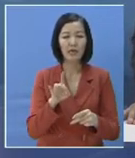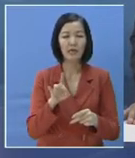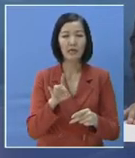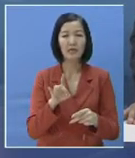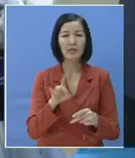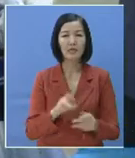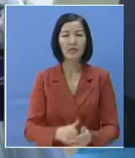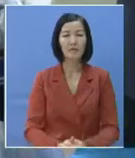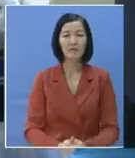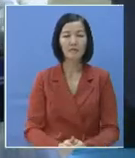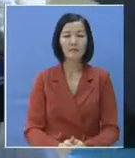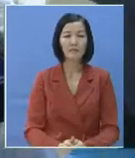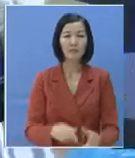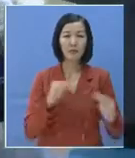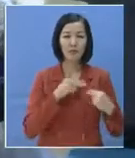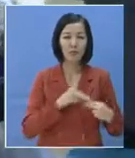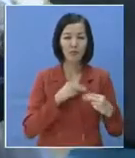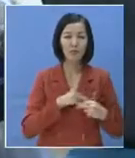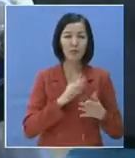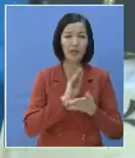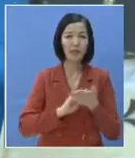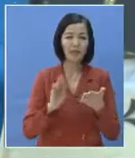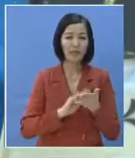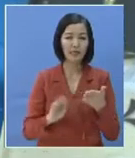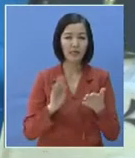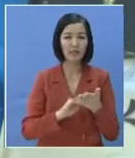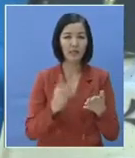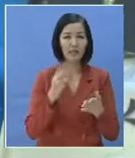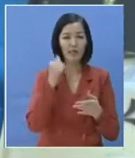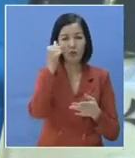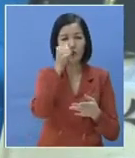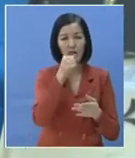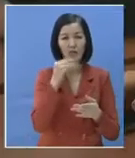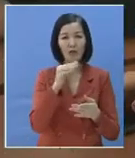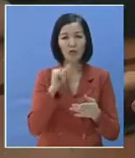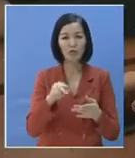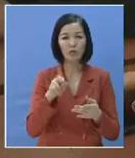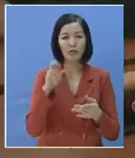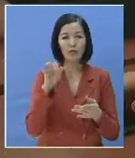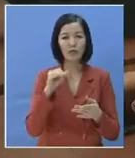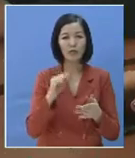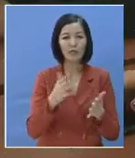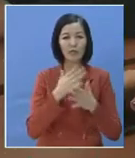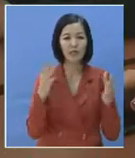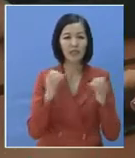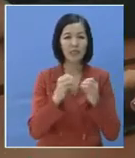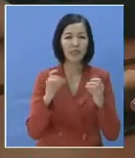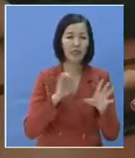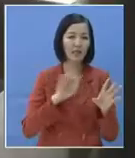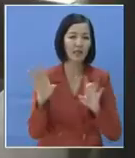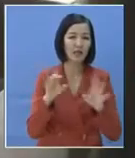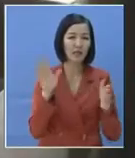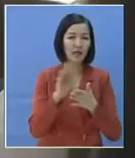«Жупасар». Работа над книгой заняла у автора около 2 лет. В «Жупасар» собрано свыше 10 рассказов и